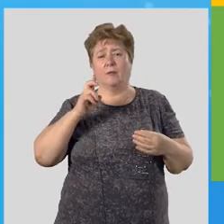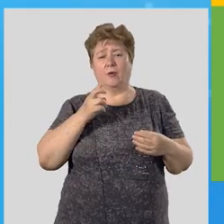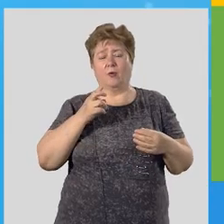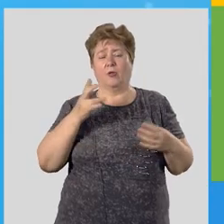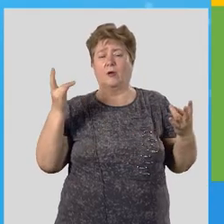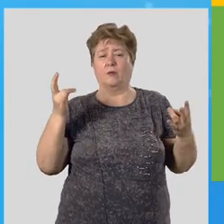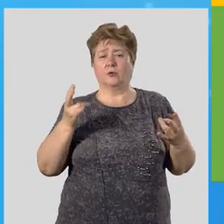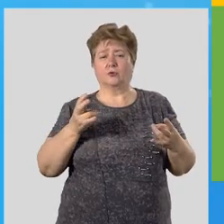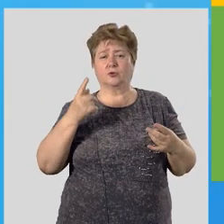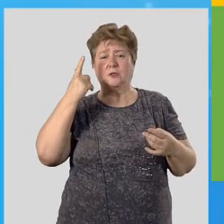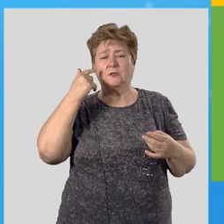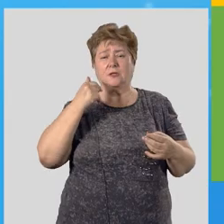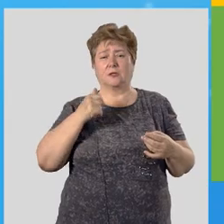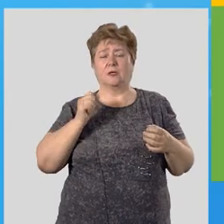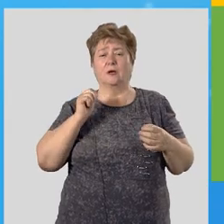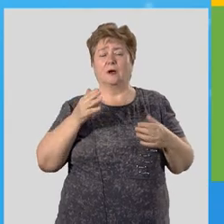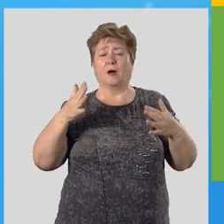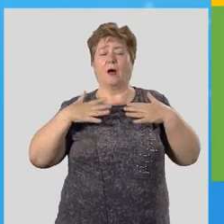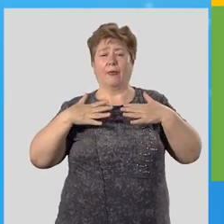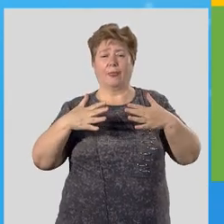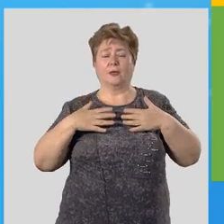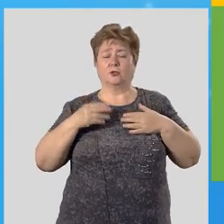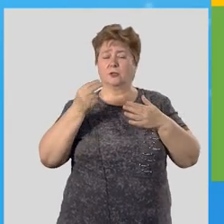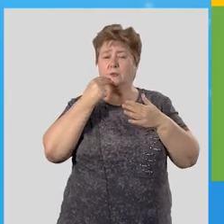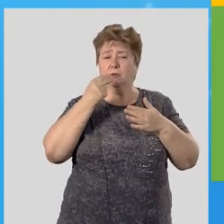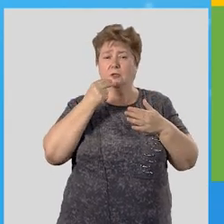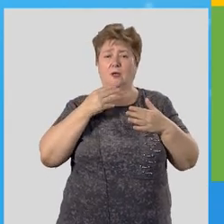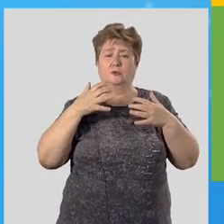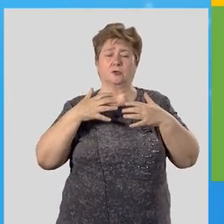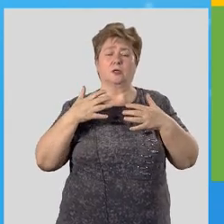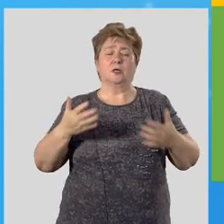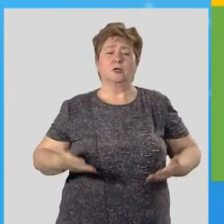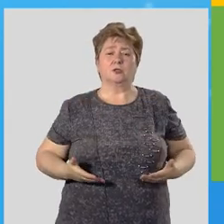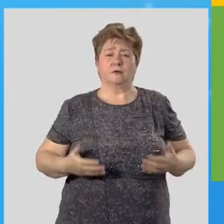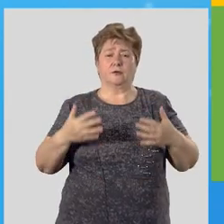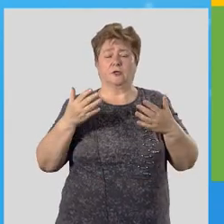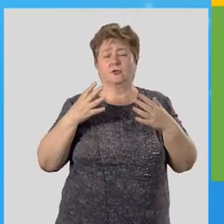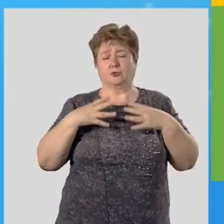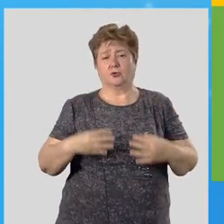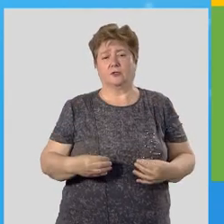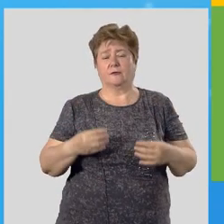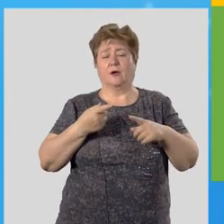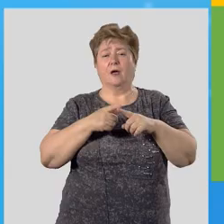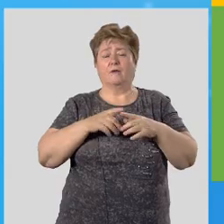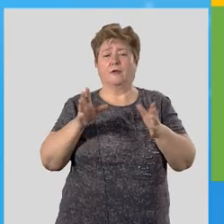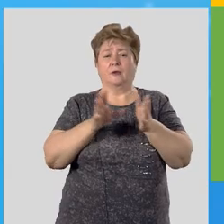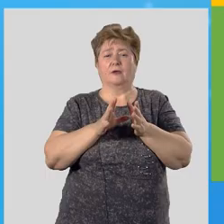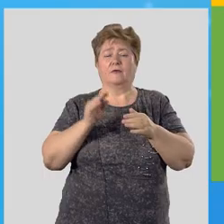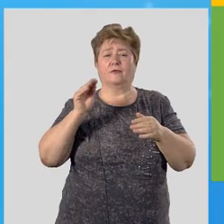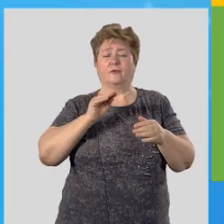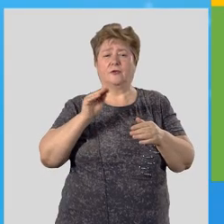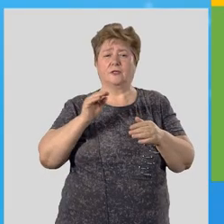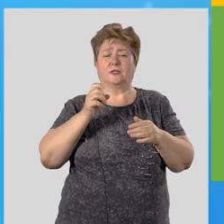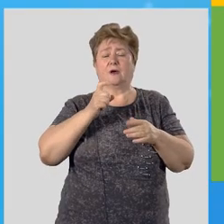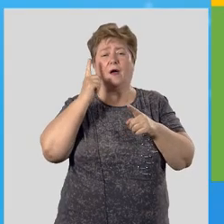биологам необходимо знать, как дышат и питаются живые существа. В этом помогают